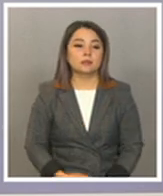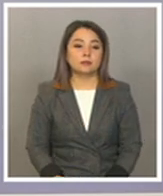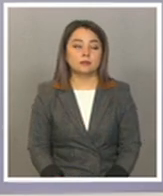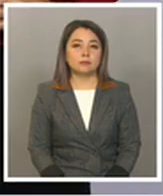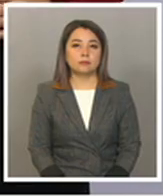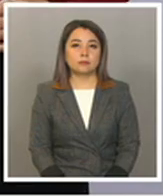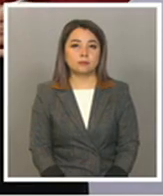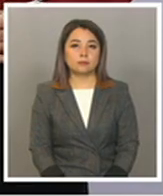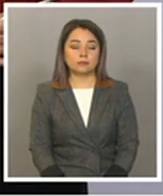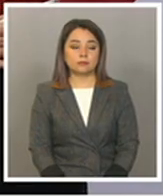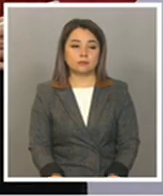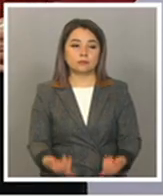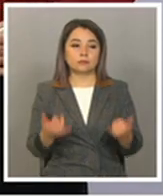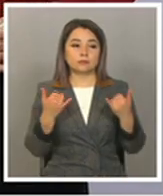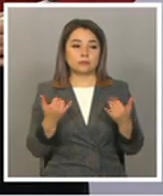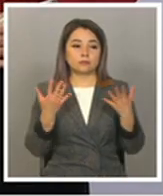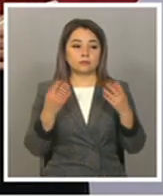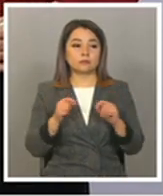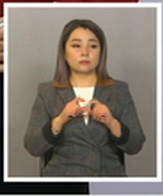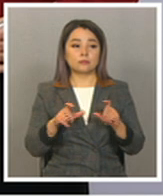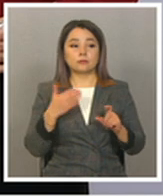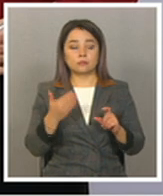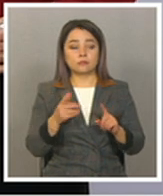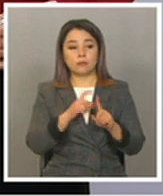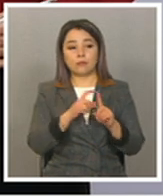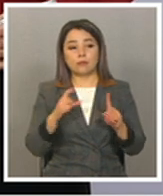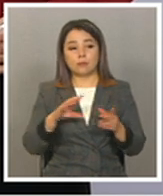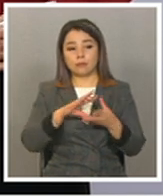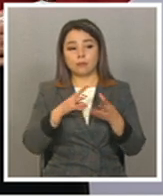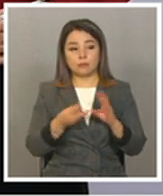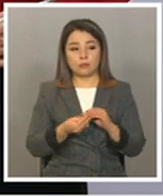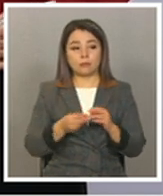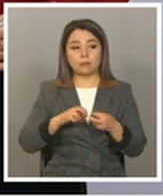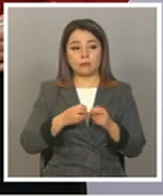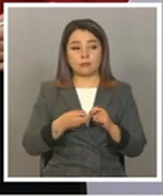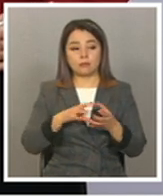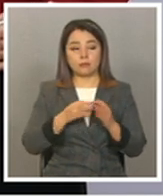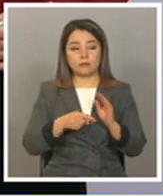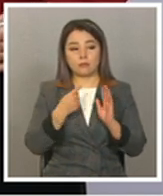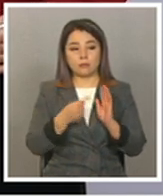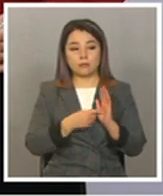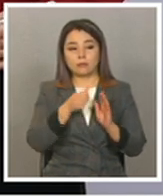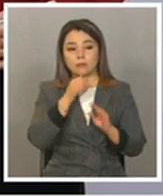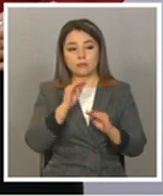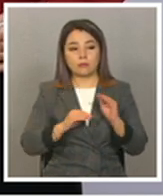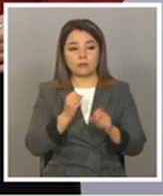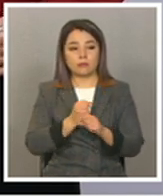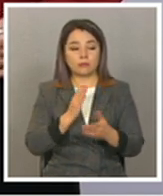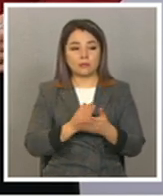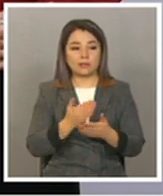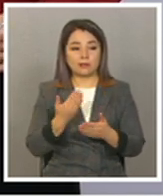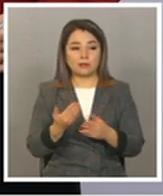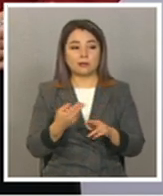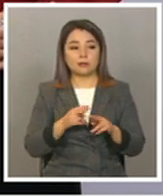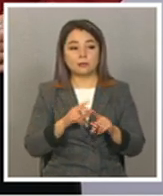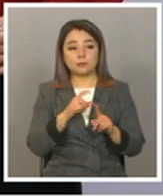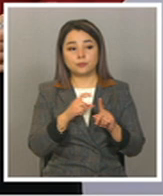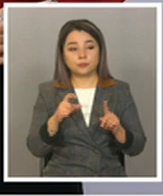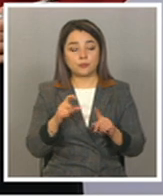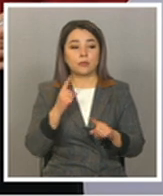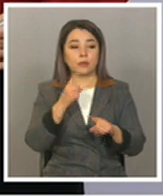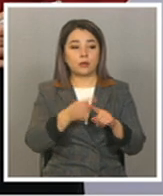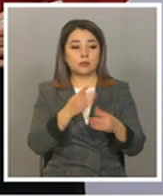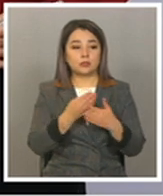қорытындылайық. Бүгінгі сабақта сіз мәтін бойынша проблемалық сұрақтар құрастырдыңыз. Мәтіннен жалғаулық шылау